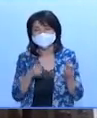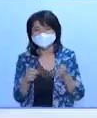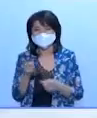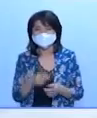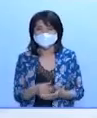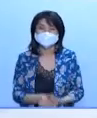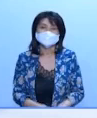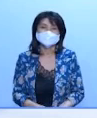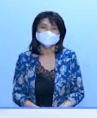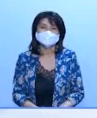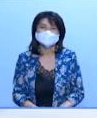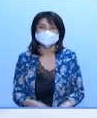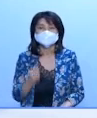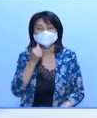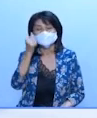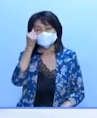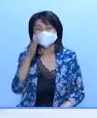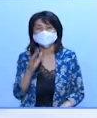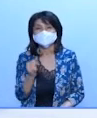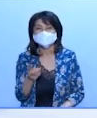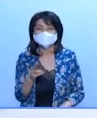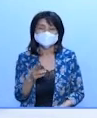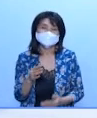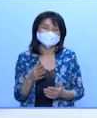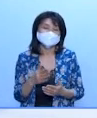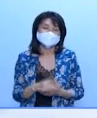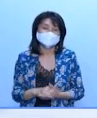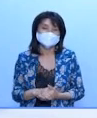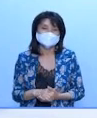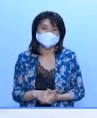Спасибо, Валерия. С нами на связи был наш корреспондент Валерия Степчук.